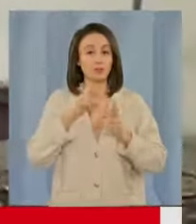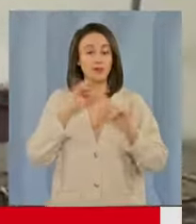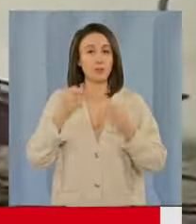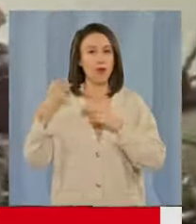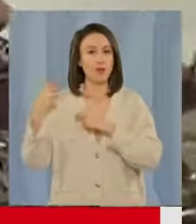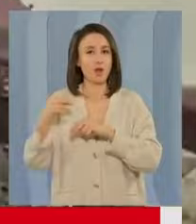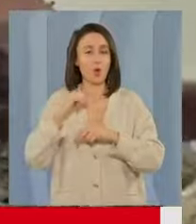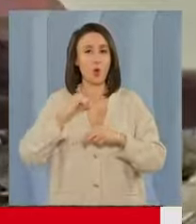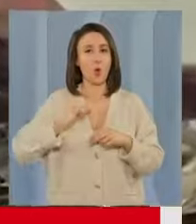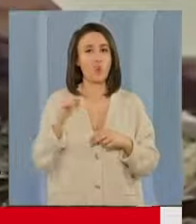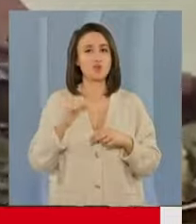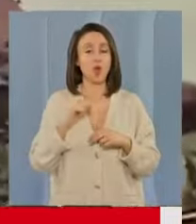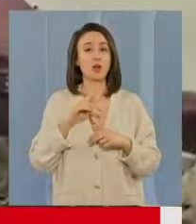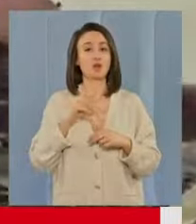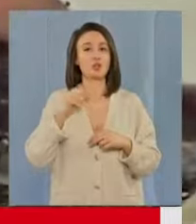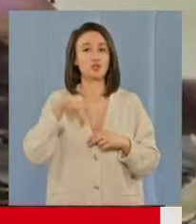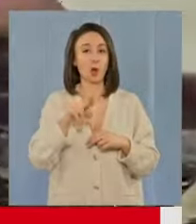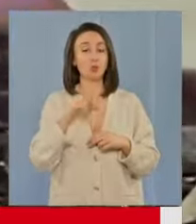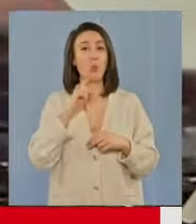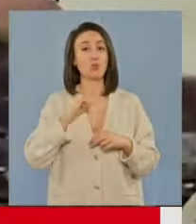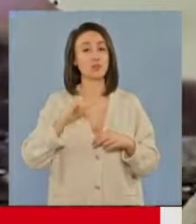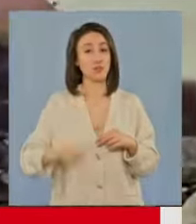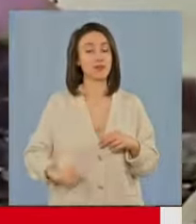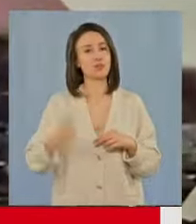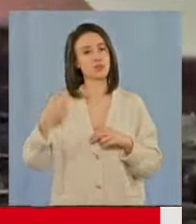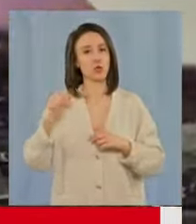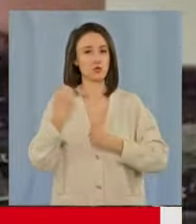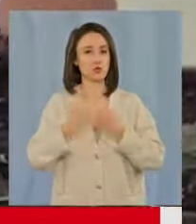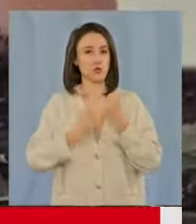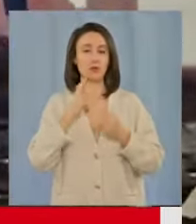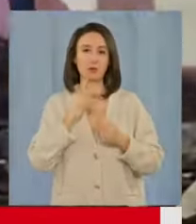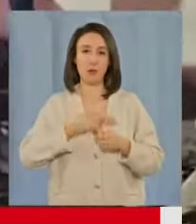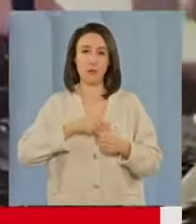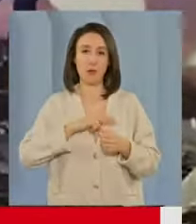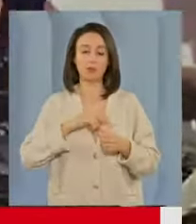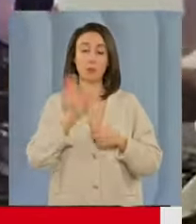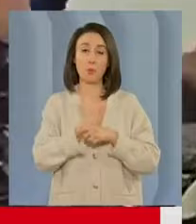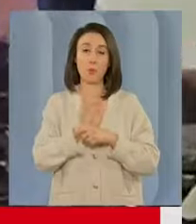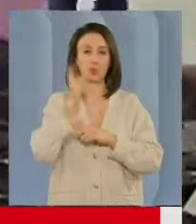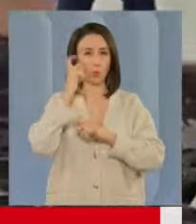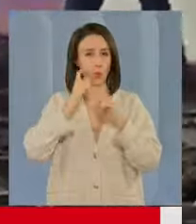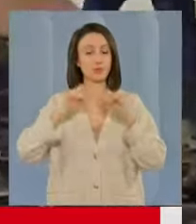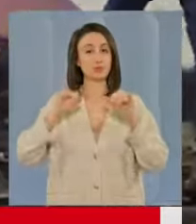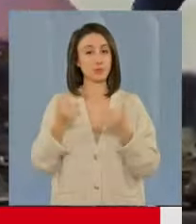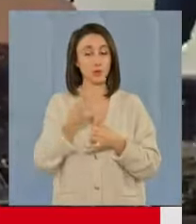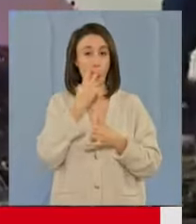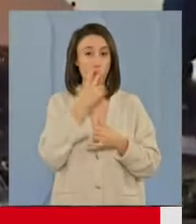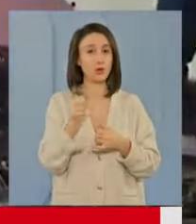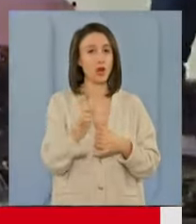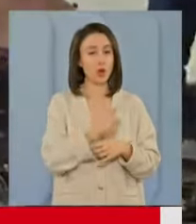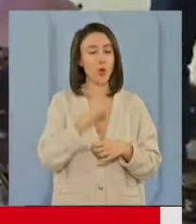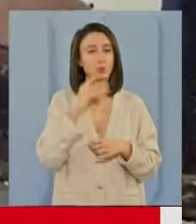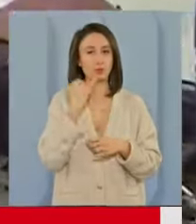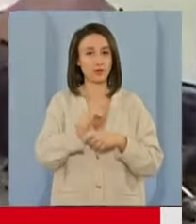produs la ieșirea din comuna Mihail cogălniceanu spre Constanța ceilalți șoferi care au fost martorii scenelor de groază petrecute chiar sub ochii lor au